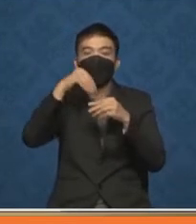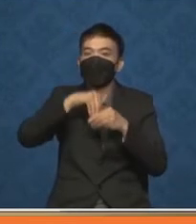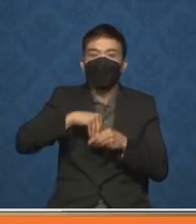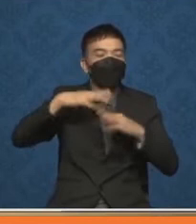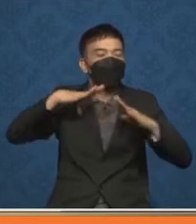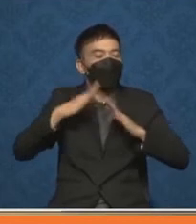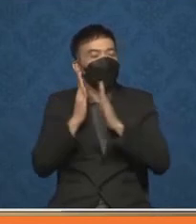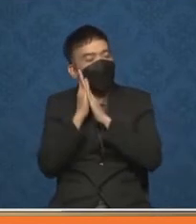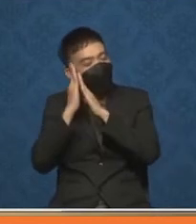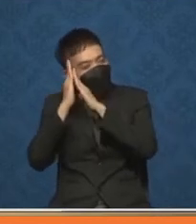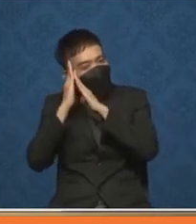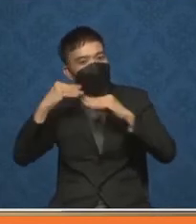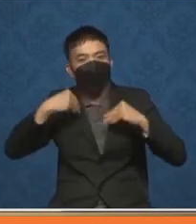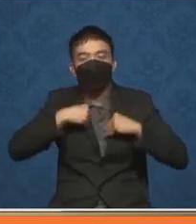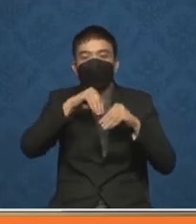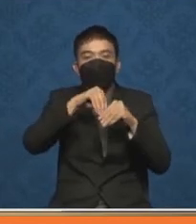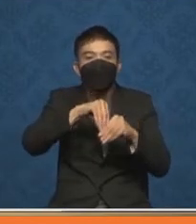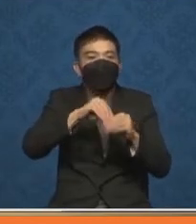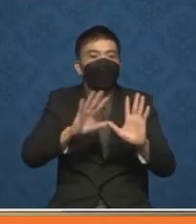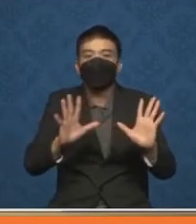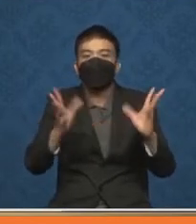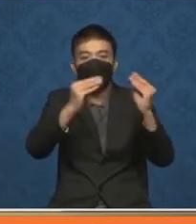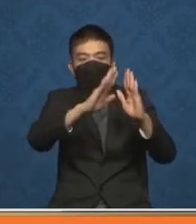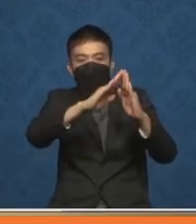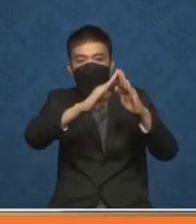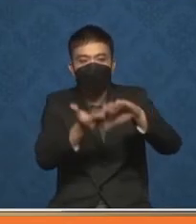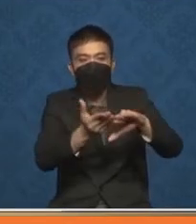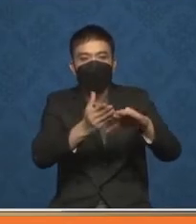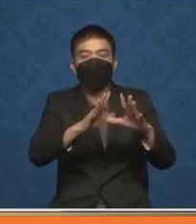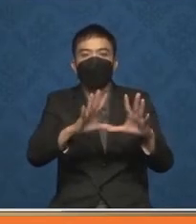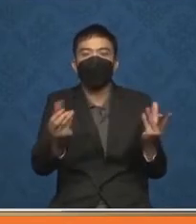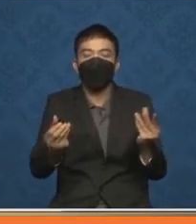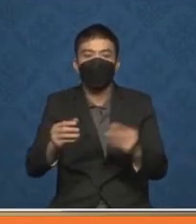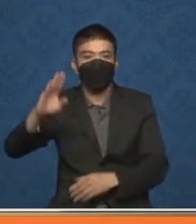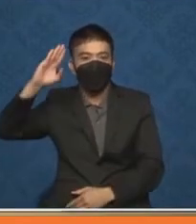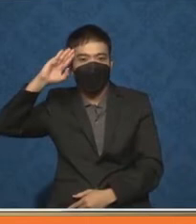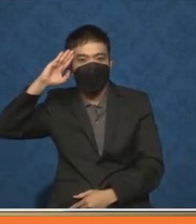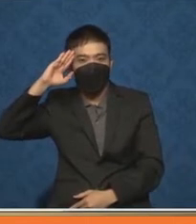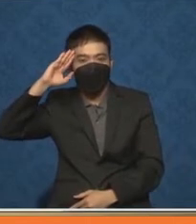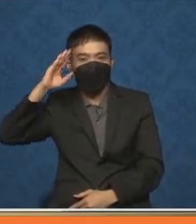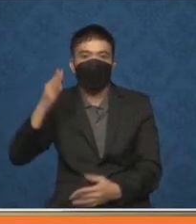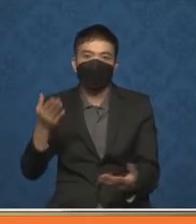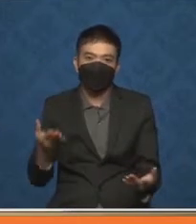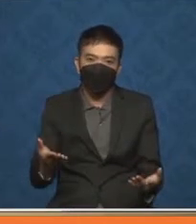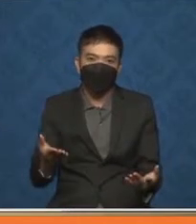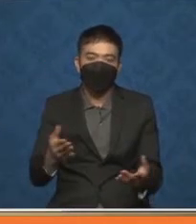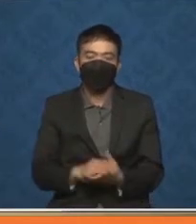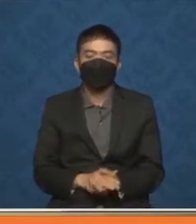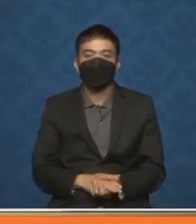กันอยู่ท่านประธานครับสิ่งที่ผมพูด